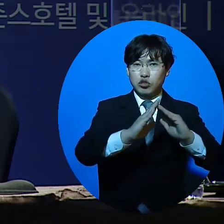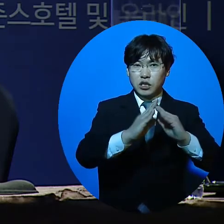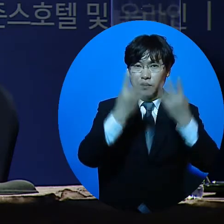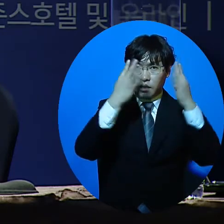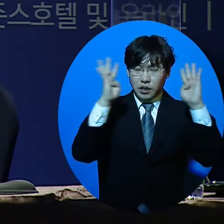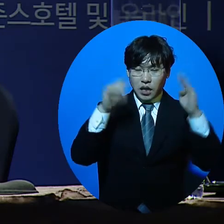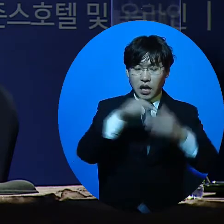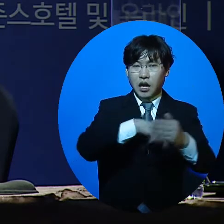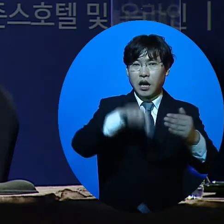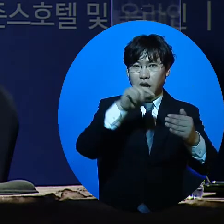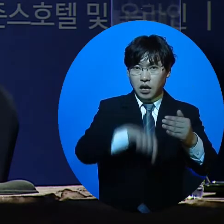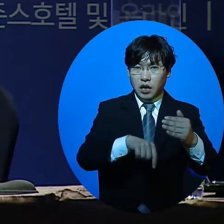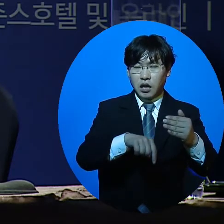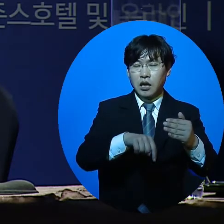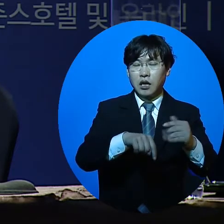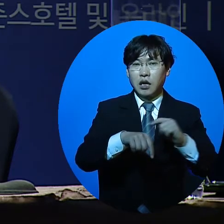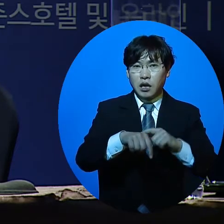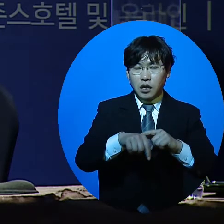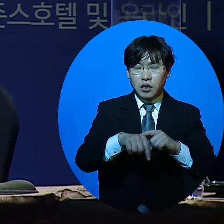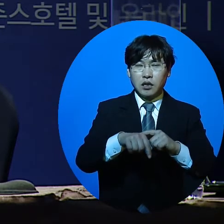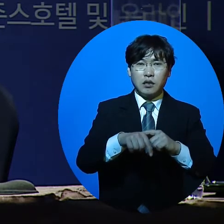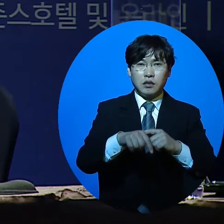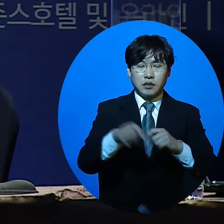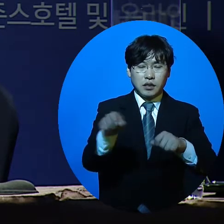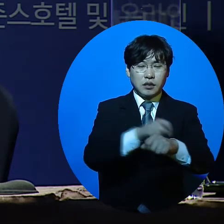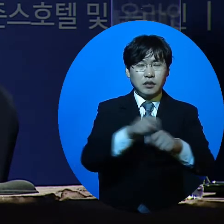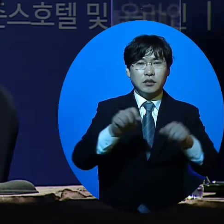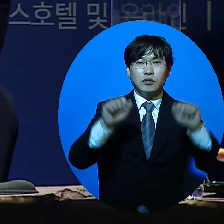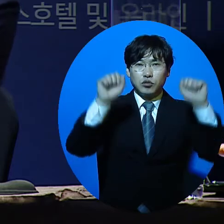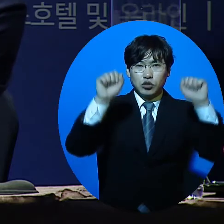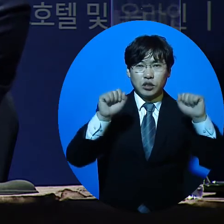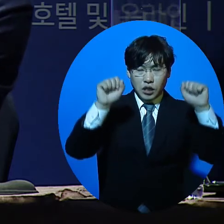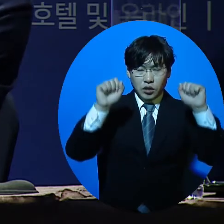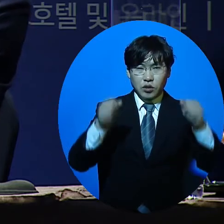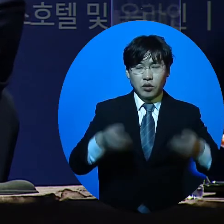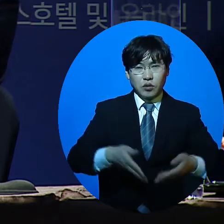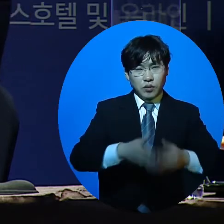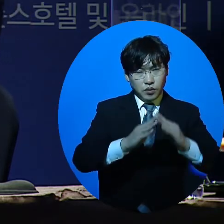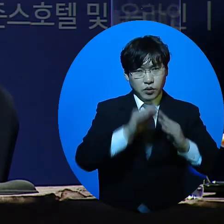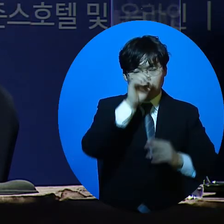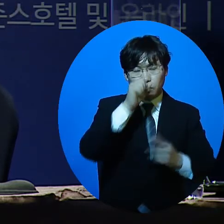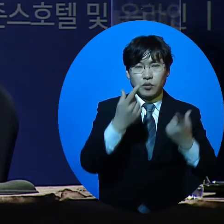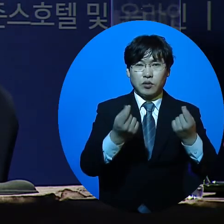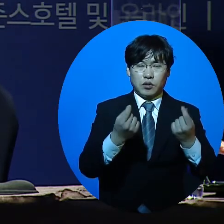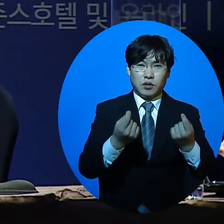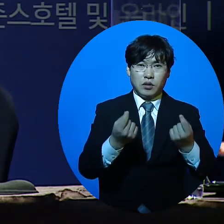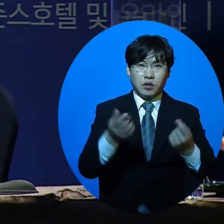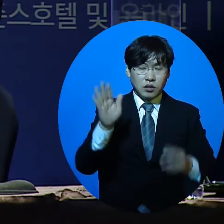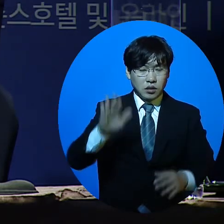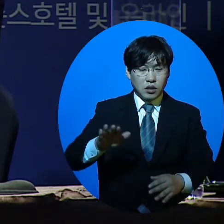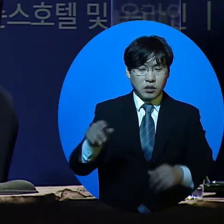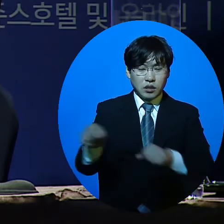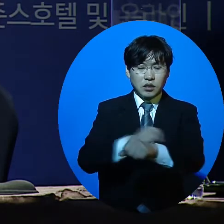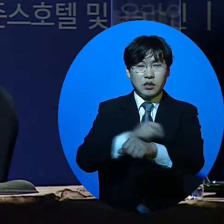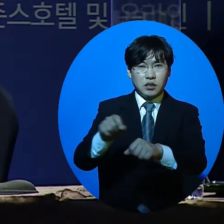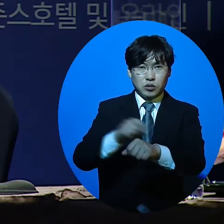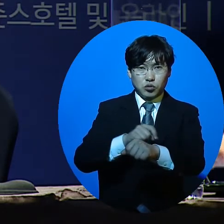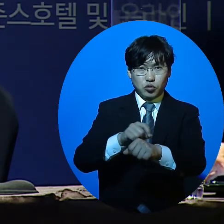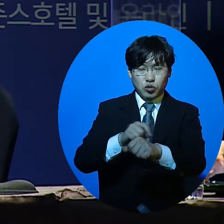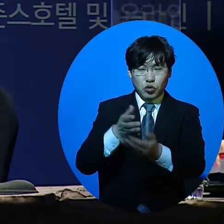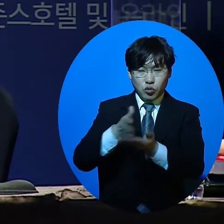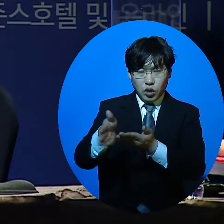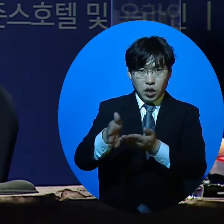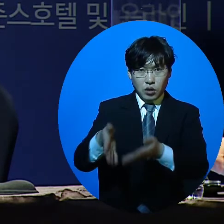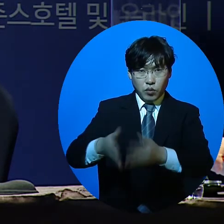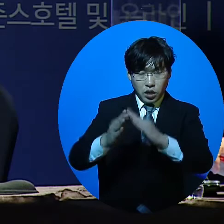국립대학에서 이런 게 생기면 좋을 것 같은데, 국립대에서 특수체육과가 생기려면 교육부의